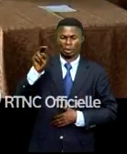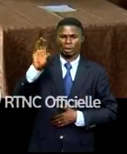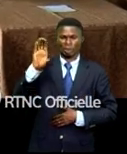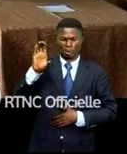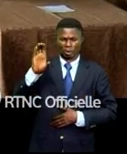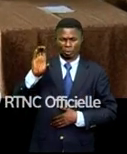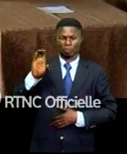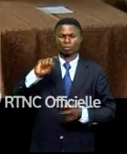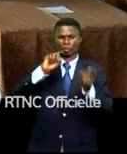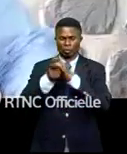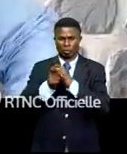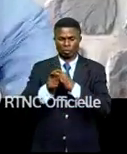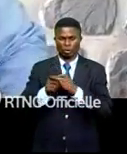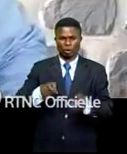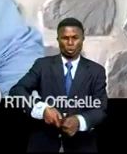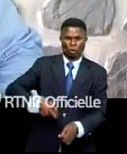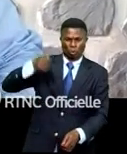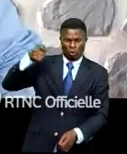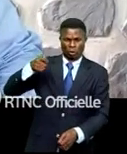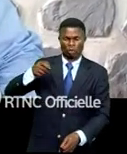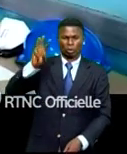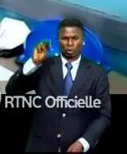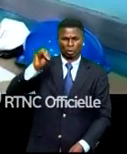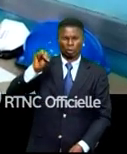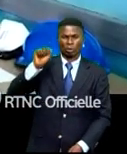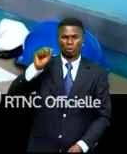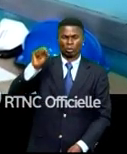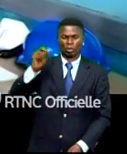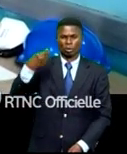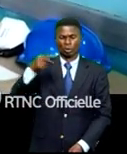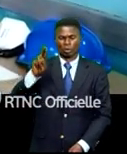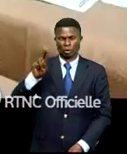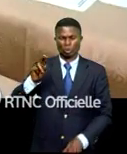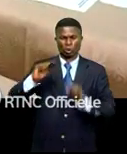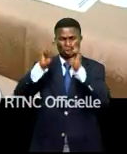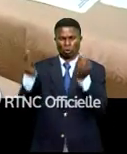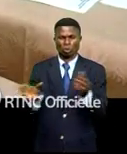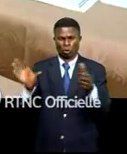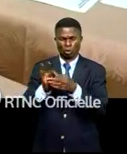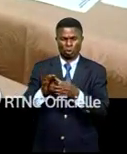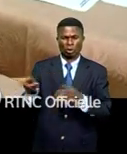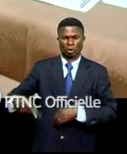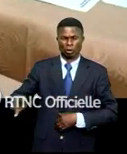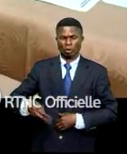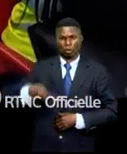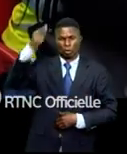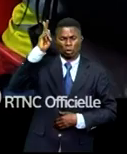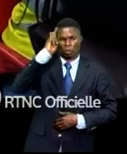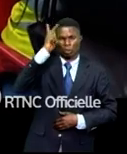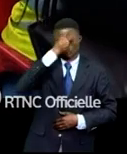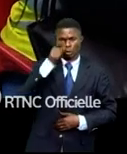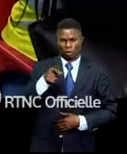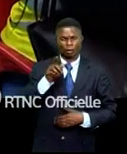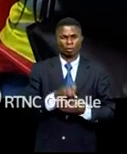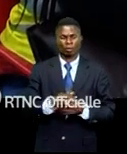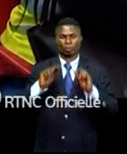et modernisation de la centrale de Mouandé-Koudja et les réseaux associés dans la province du Haut-Katanga. Et